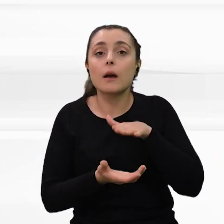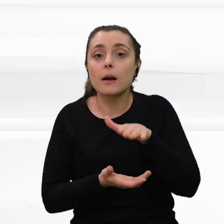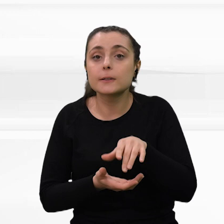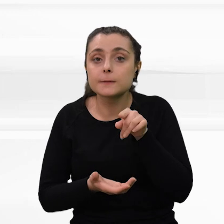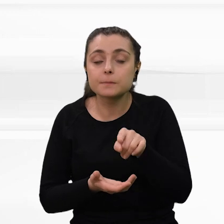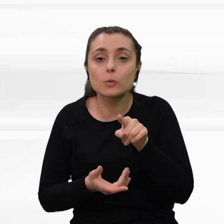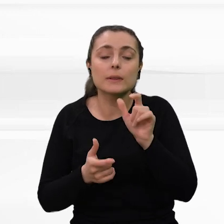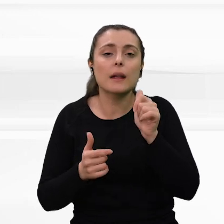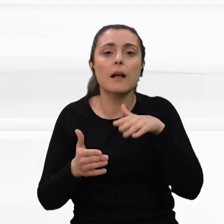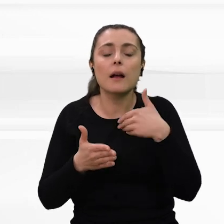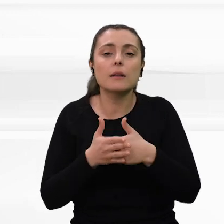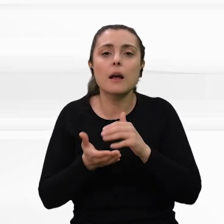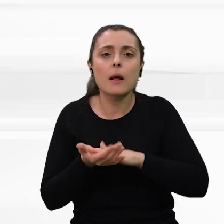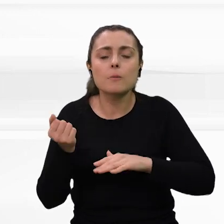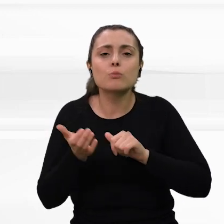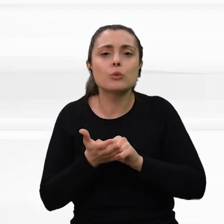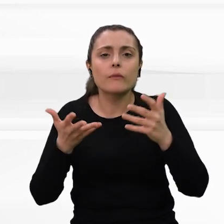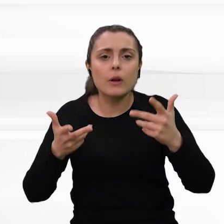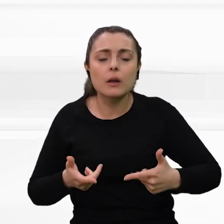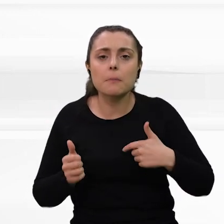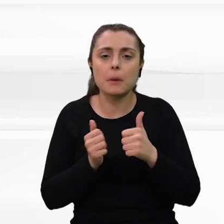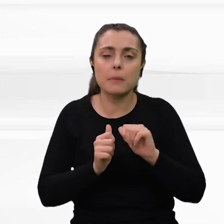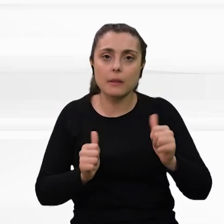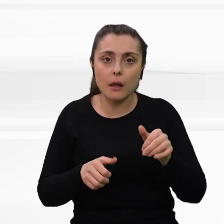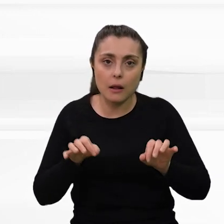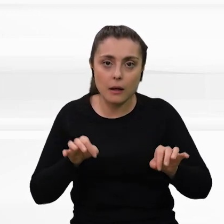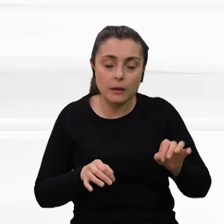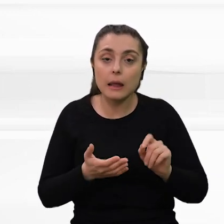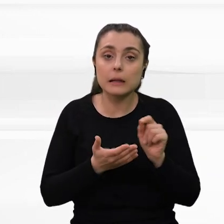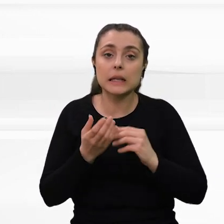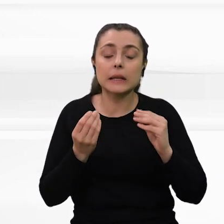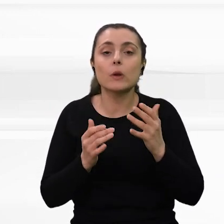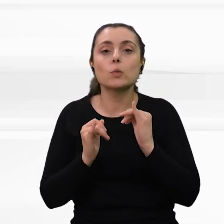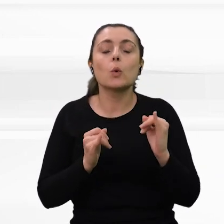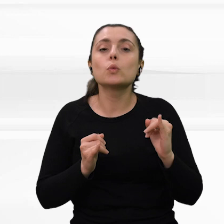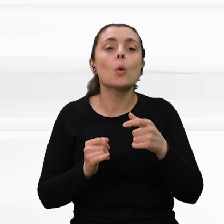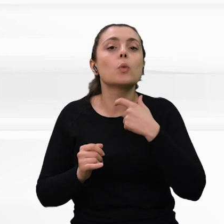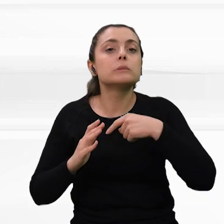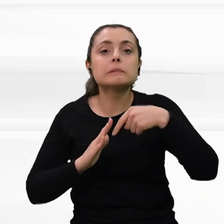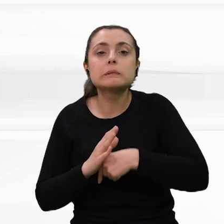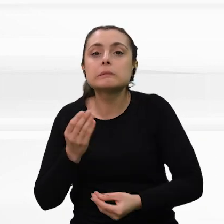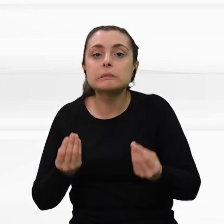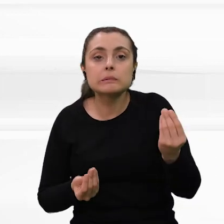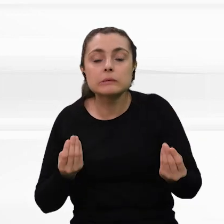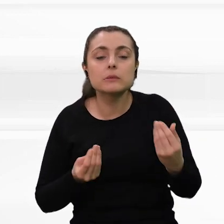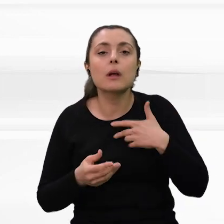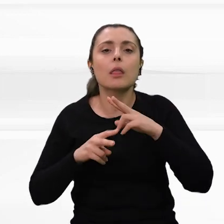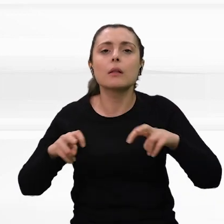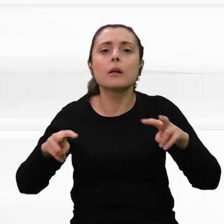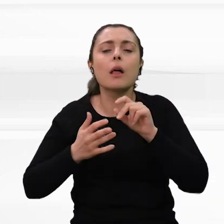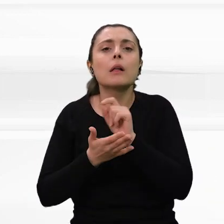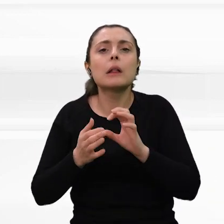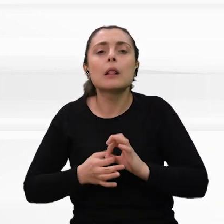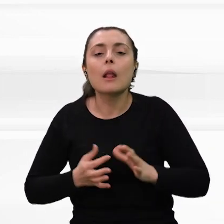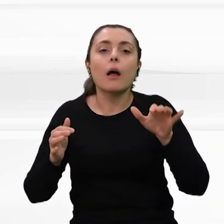aşamada ise o ana kadar elde edilen bütün veriler bir arada değerlendirilir eseri iyi veya kötü kılan özellikler ortaya konur ve